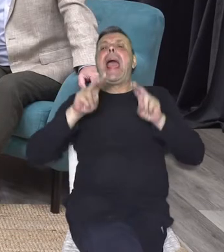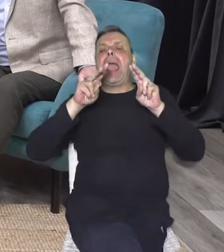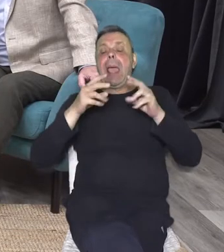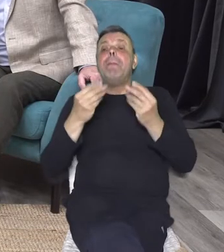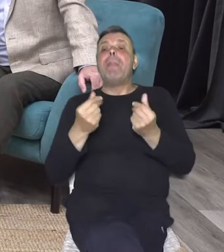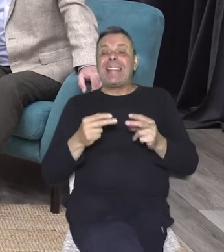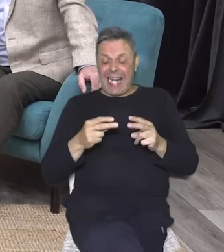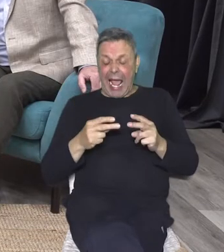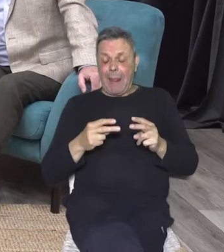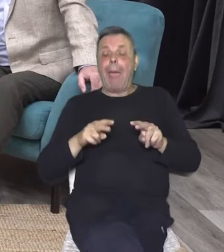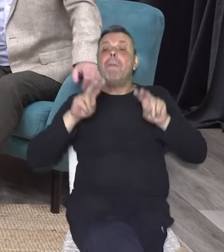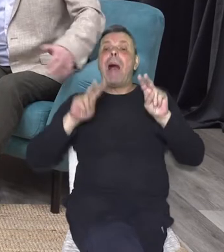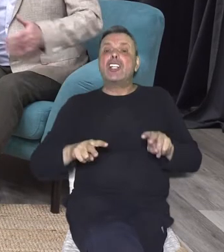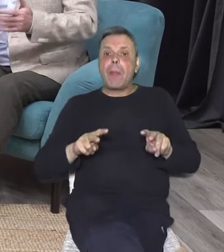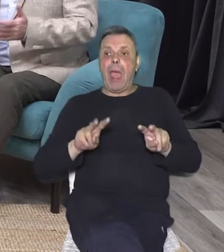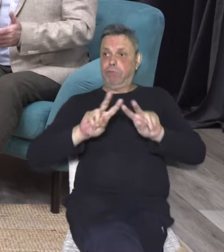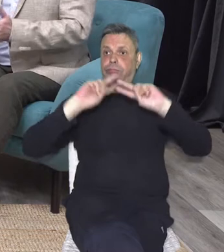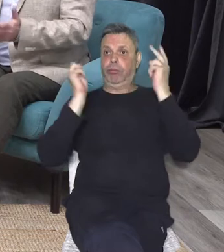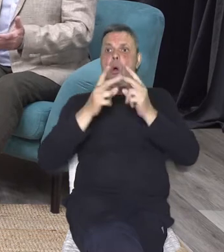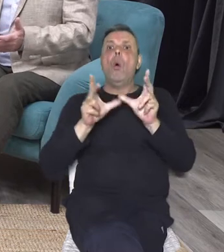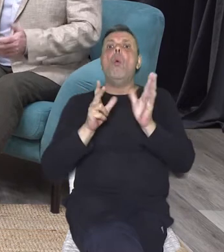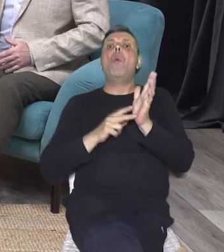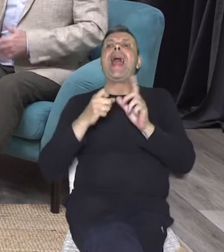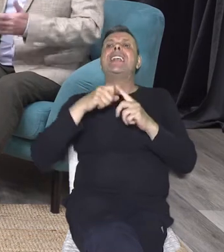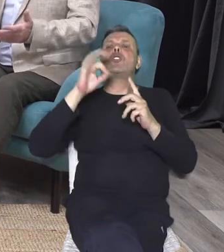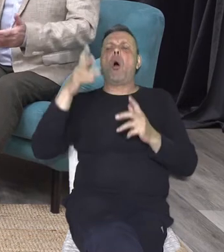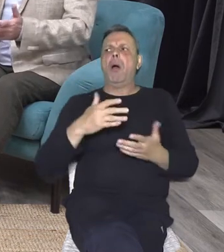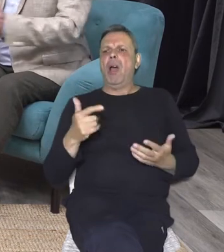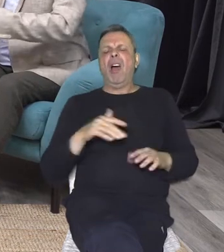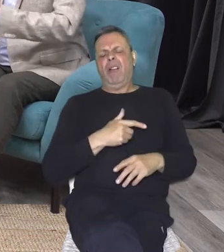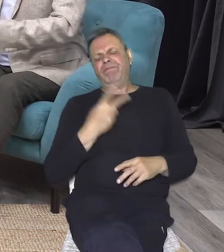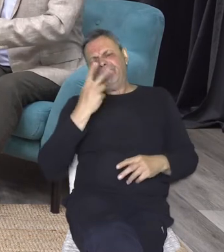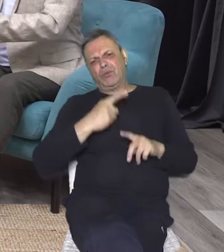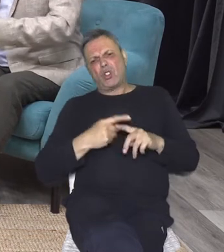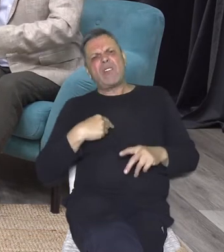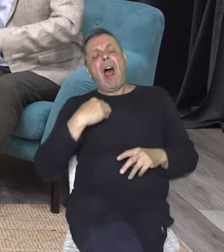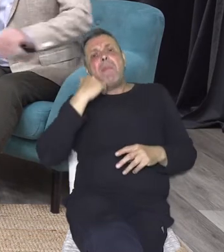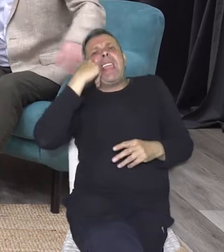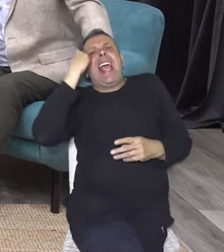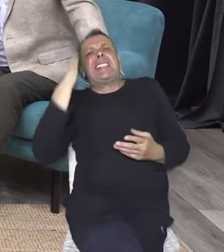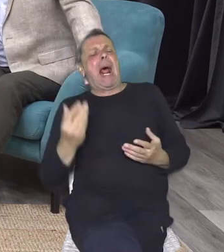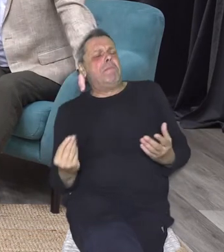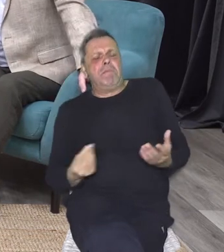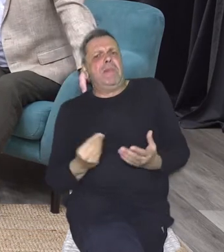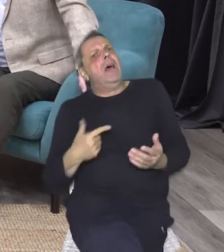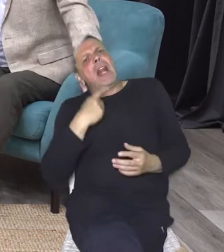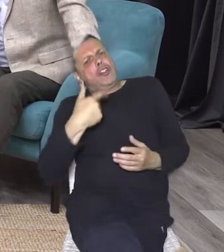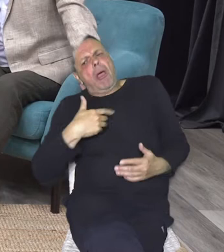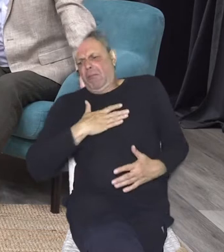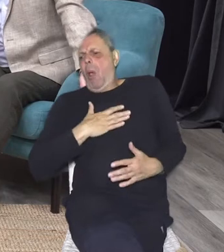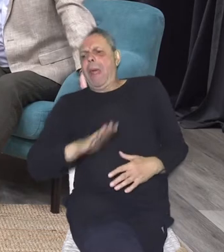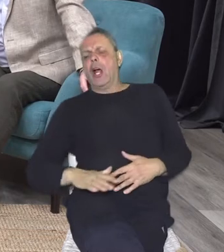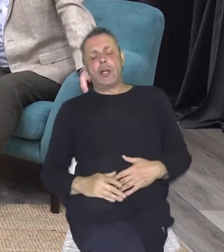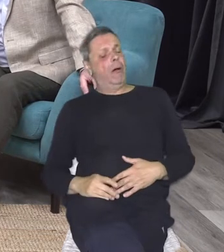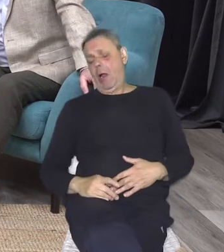svjetske baštine UNESCO prije nekoliko godina. Svi se nekako sramimo reći jadranska prehrana, svi volimo reći mediteranska. Pa zato što je to obuhvaćan